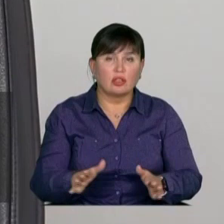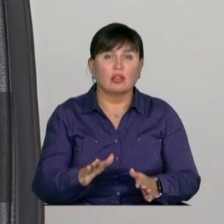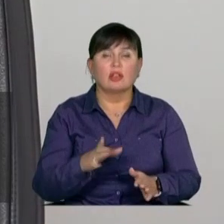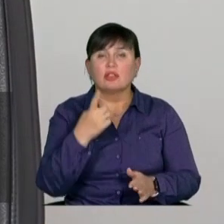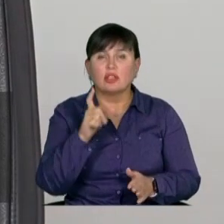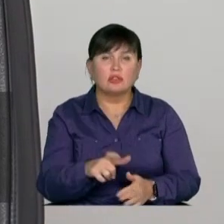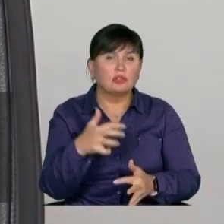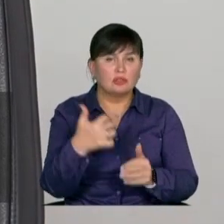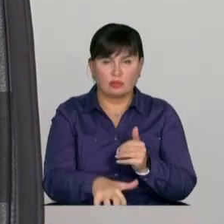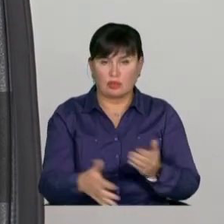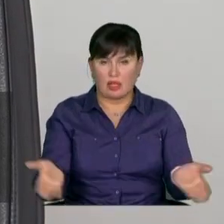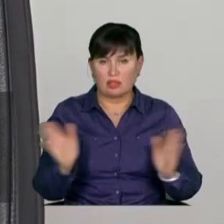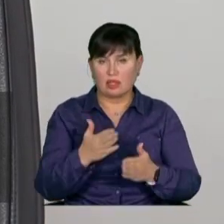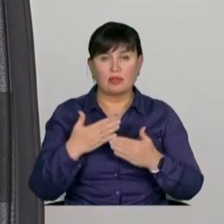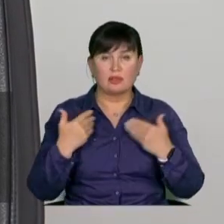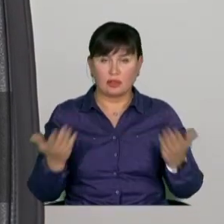не остался